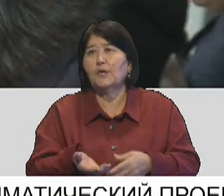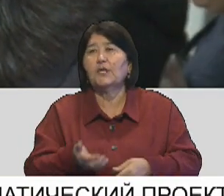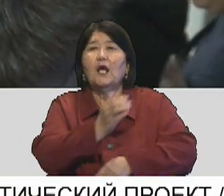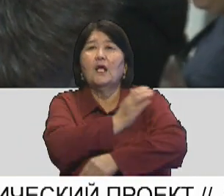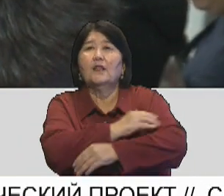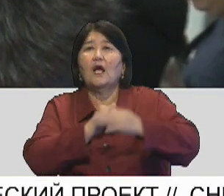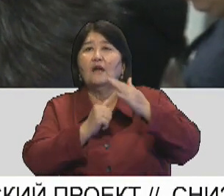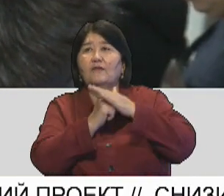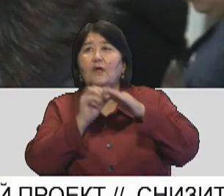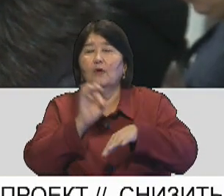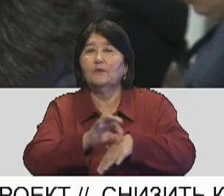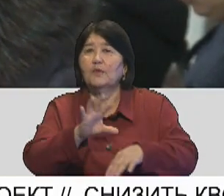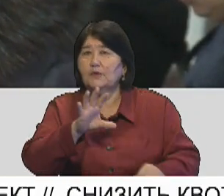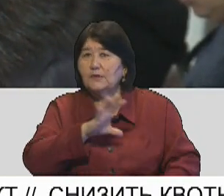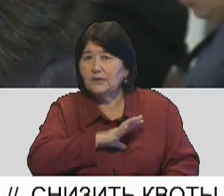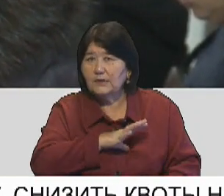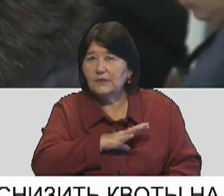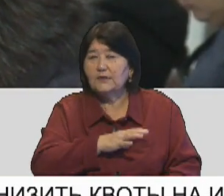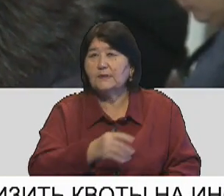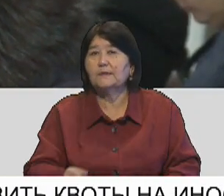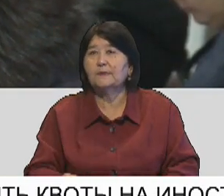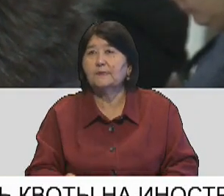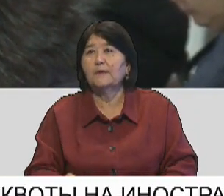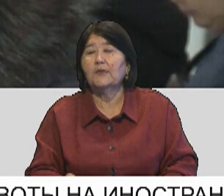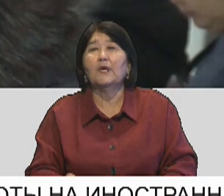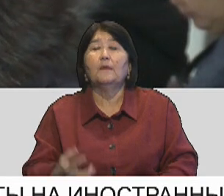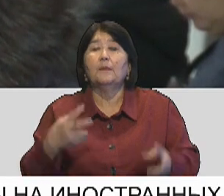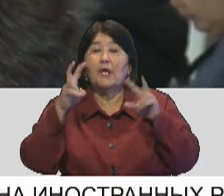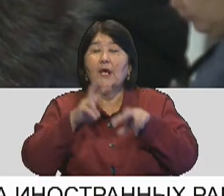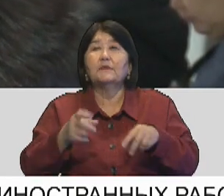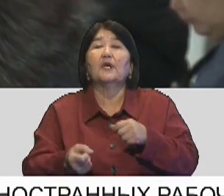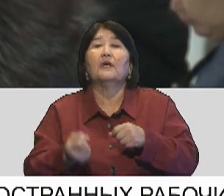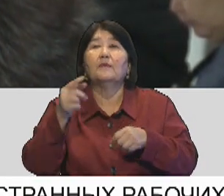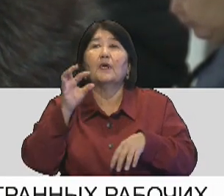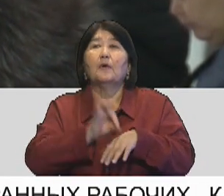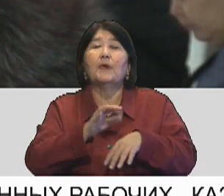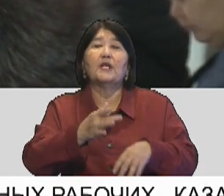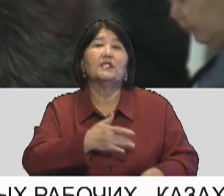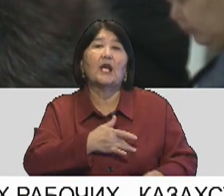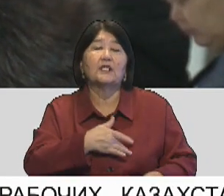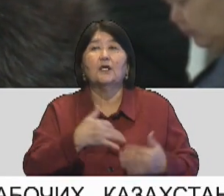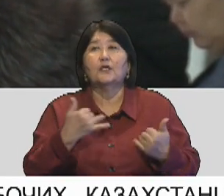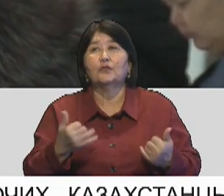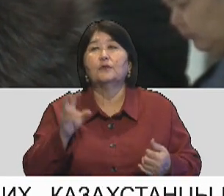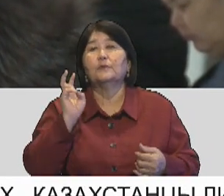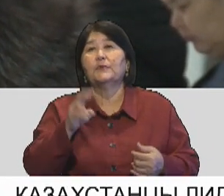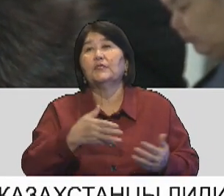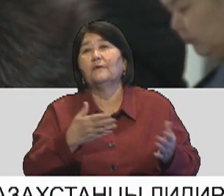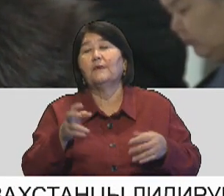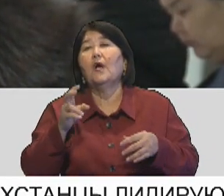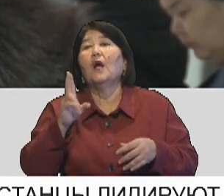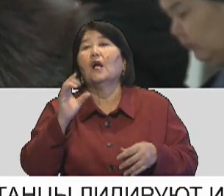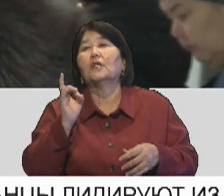беспокоит меня давно беспокоило артериальное давление при обследовании выявили болезнь сердца сегодня побывала на приёме у